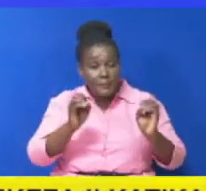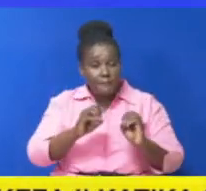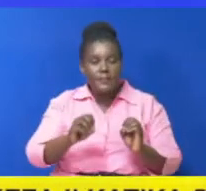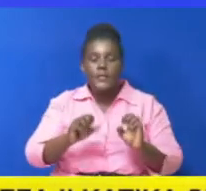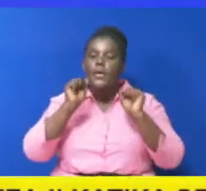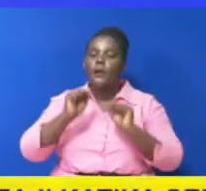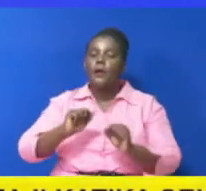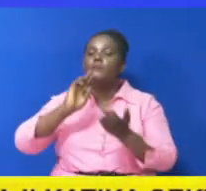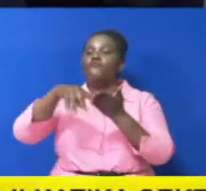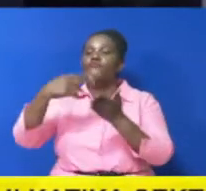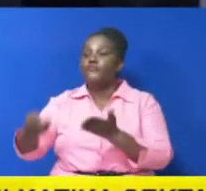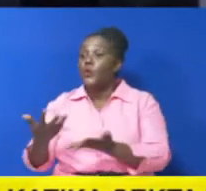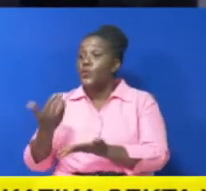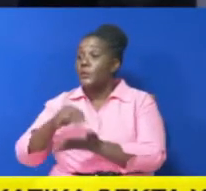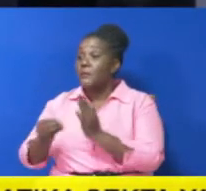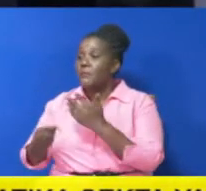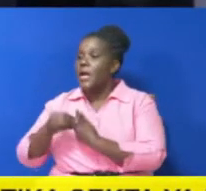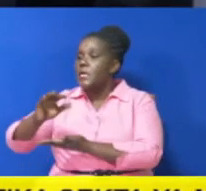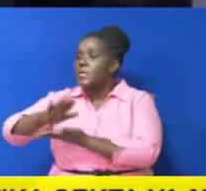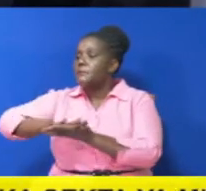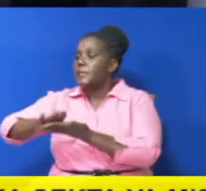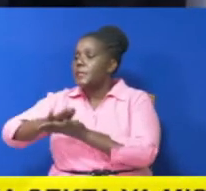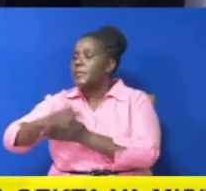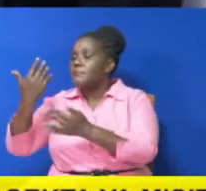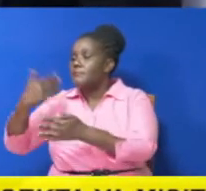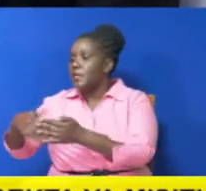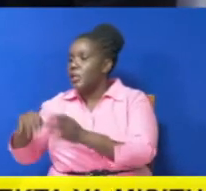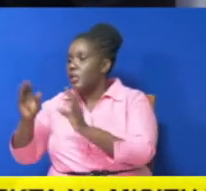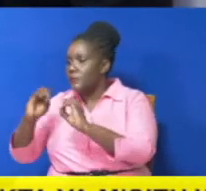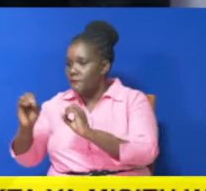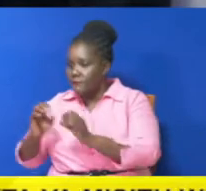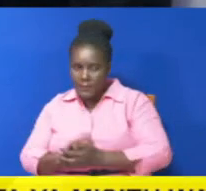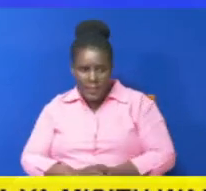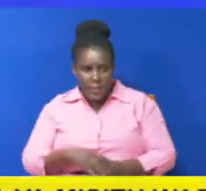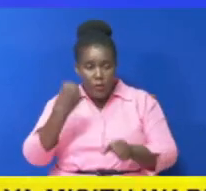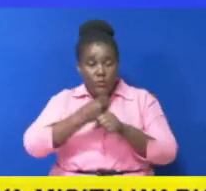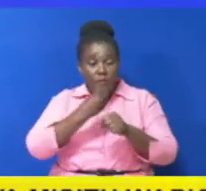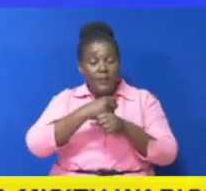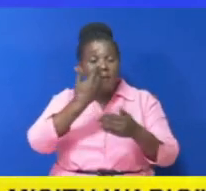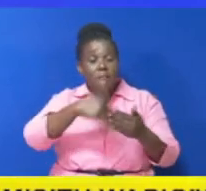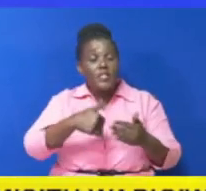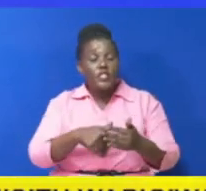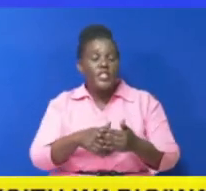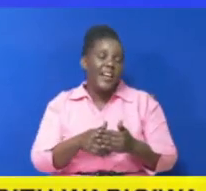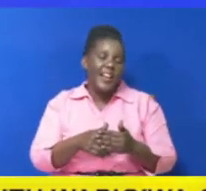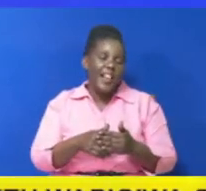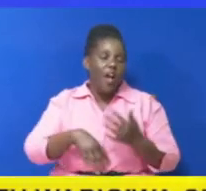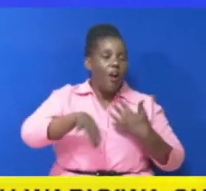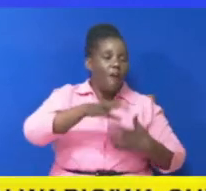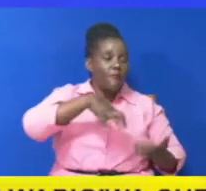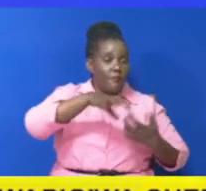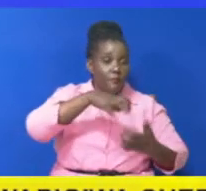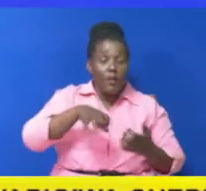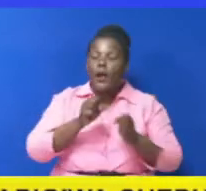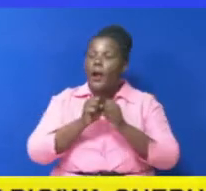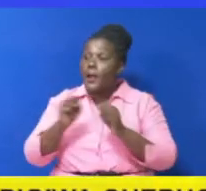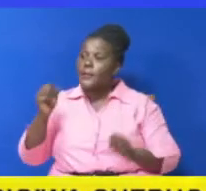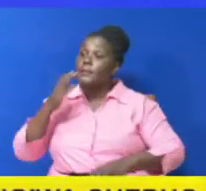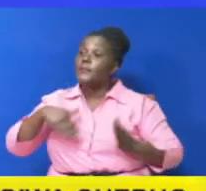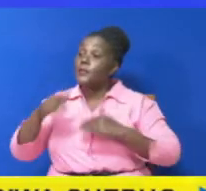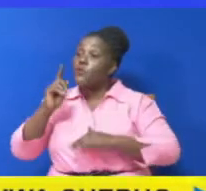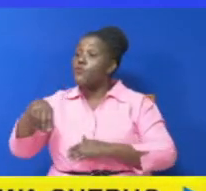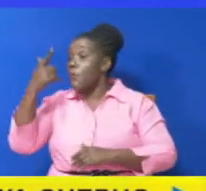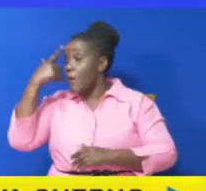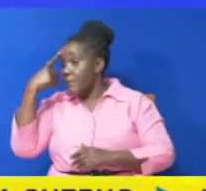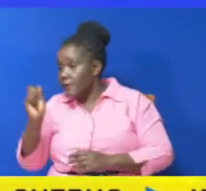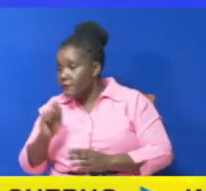kufanya hiyo biashara, ujui. Utadhani unaendesha ile biashara kienyeji yenyeji, kumbe unatakiwa uwe mwadilifu, ujue